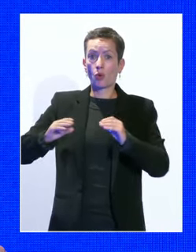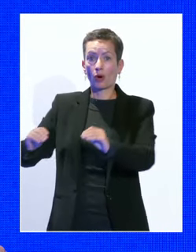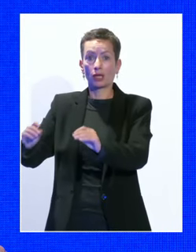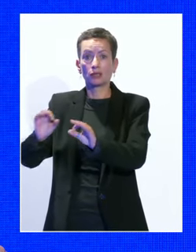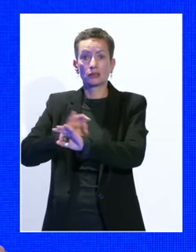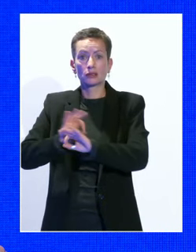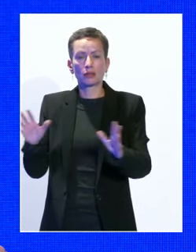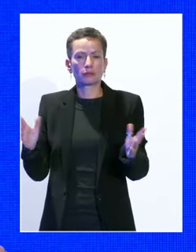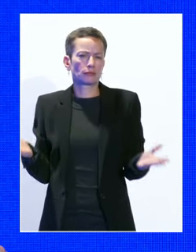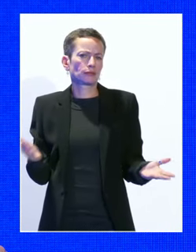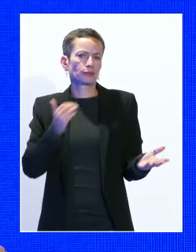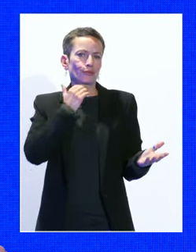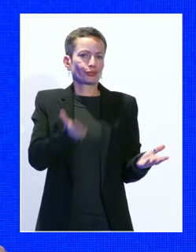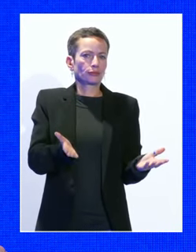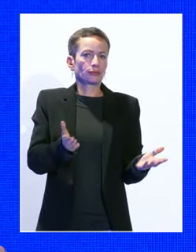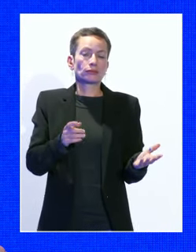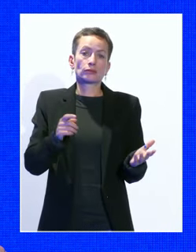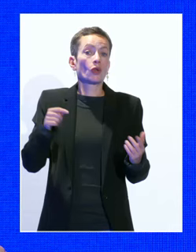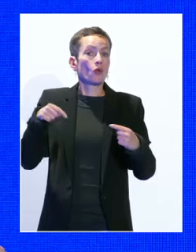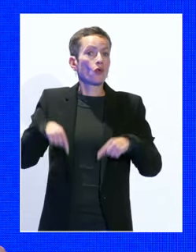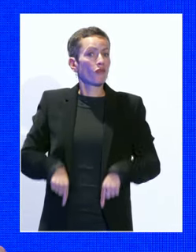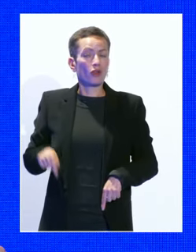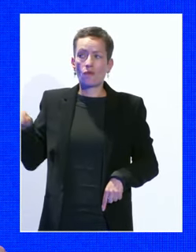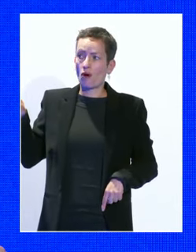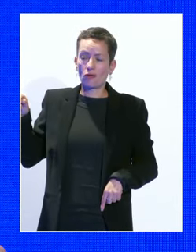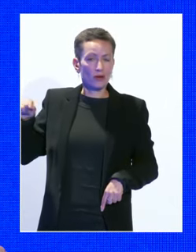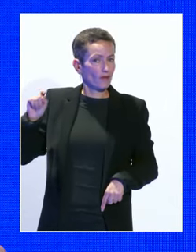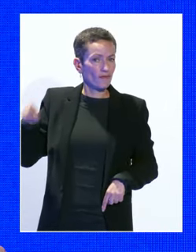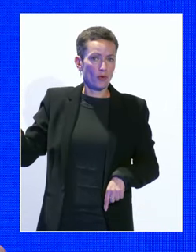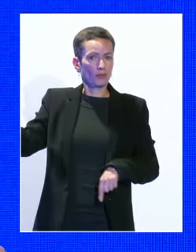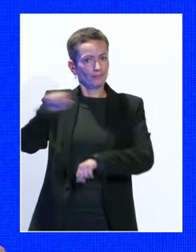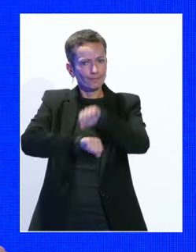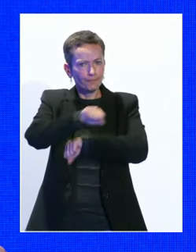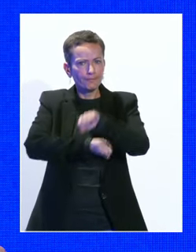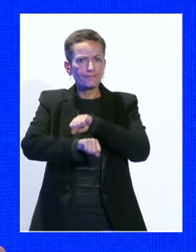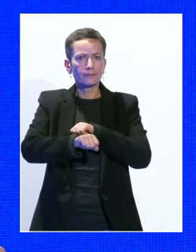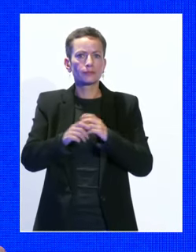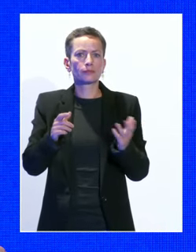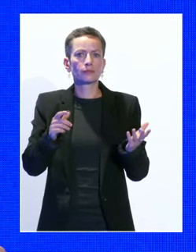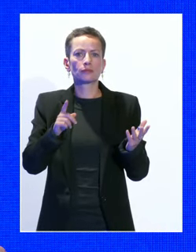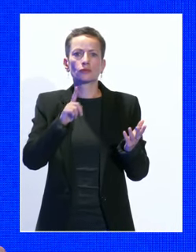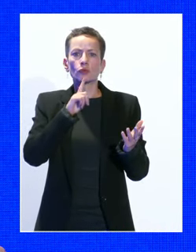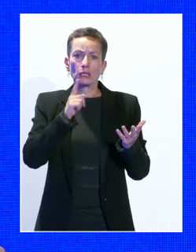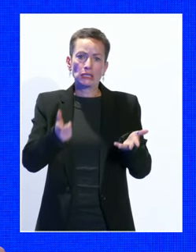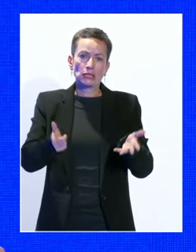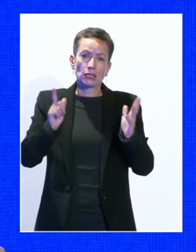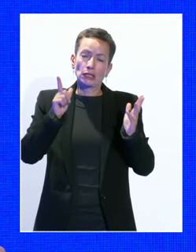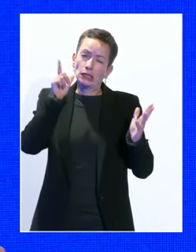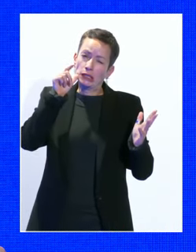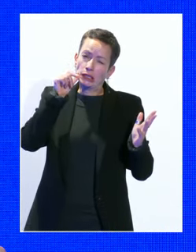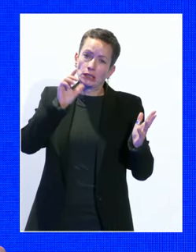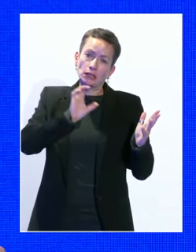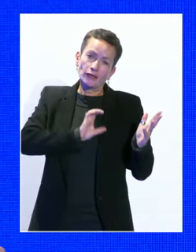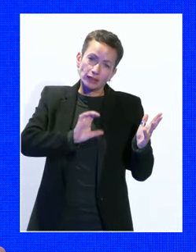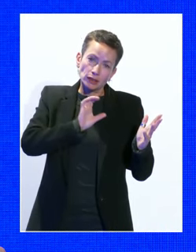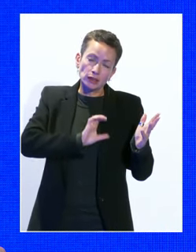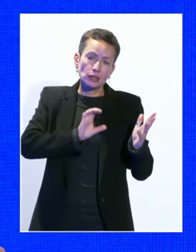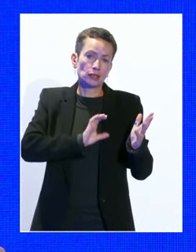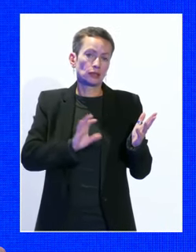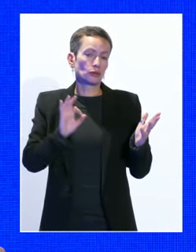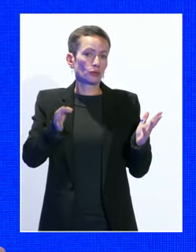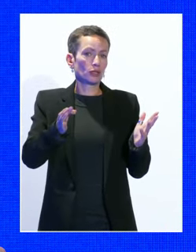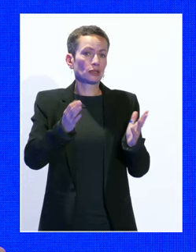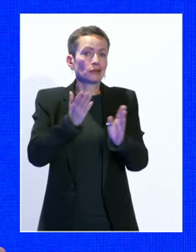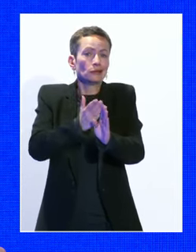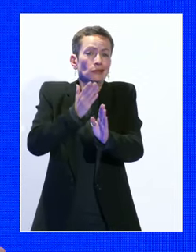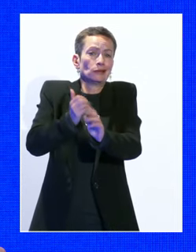du devoir de nos gouvernements de traiter cette question. On a beaucoup essayé depuis 7 ans. On avait beaucoup essayé les